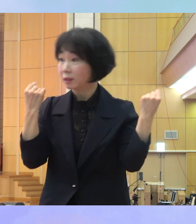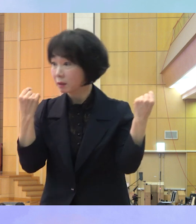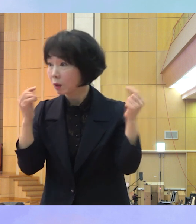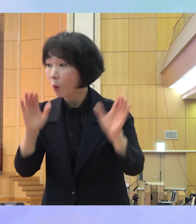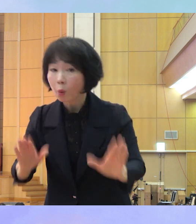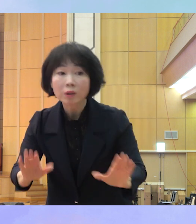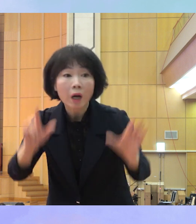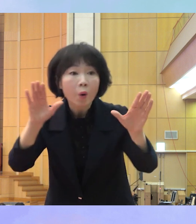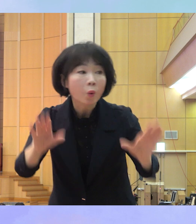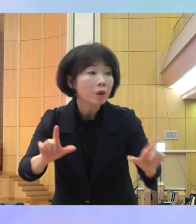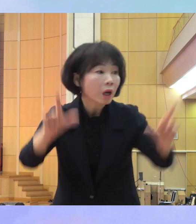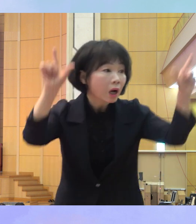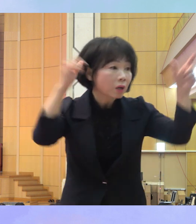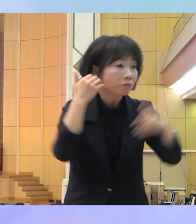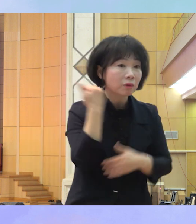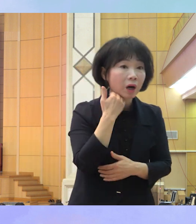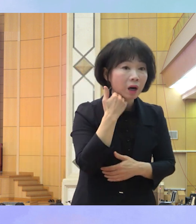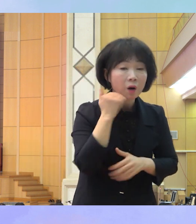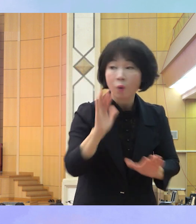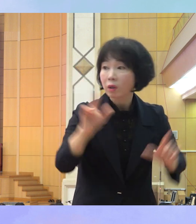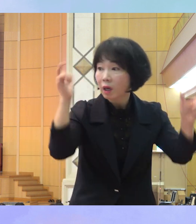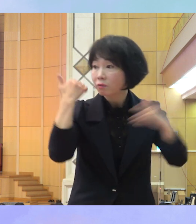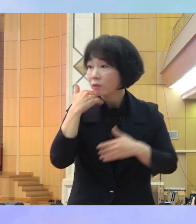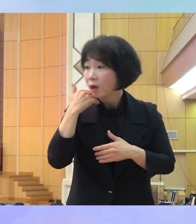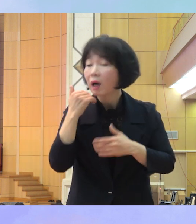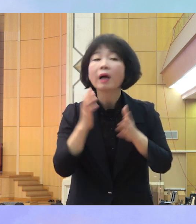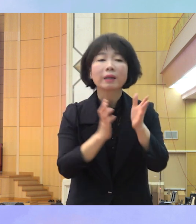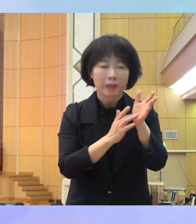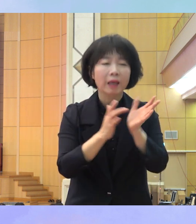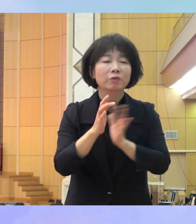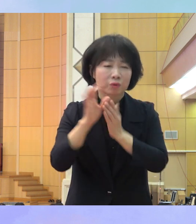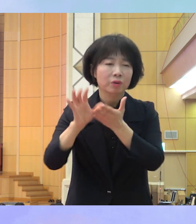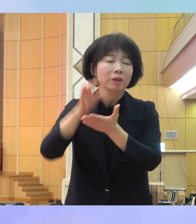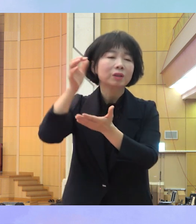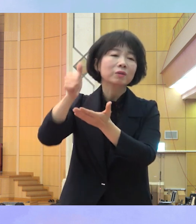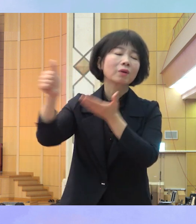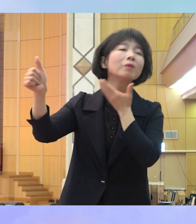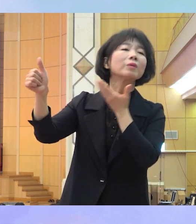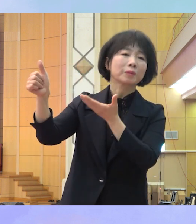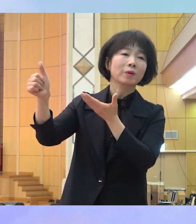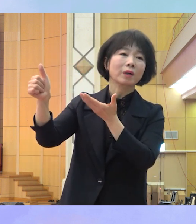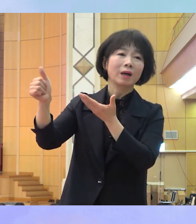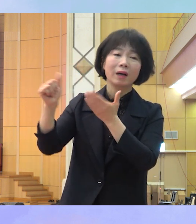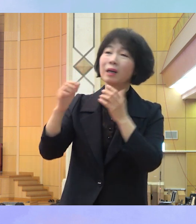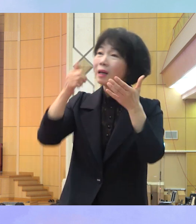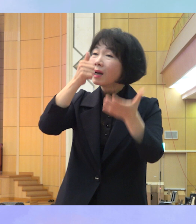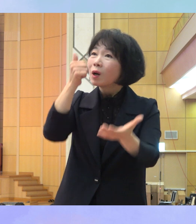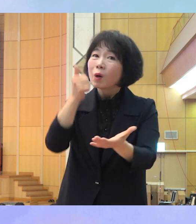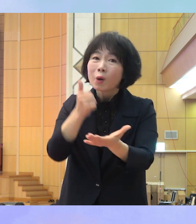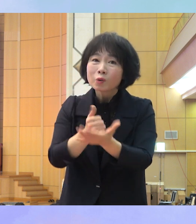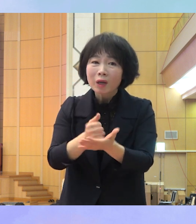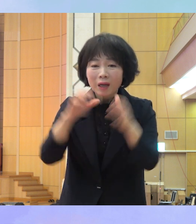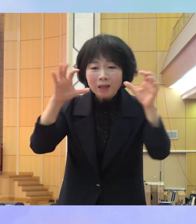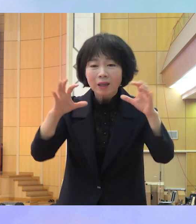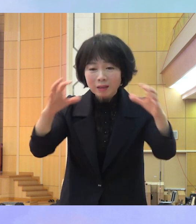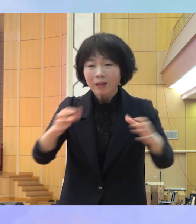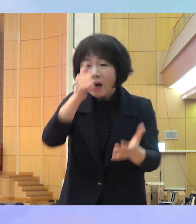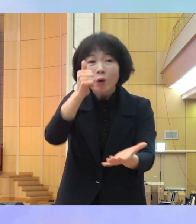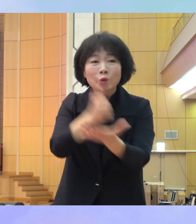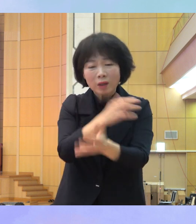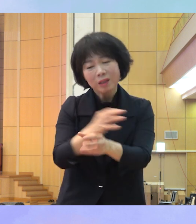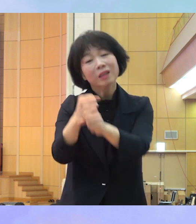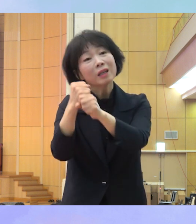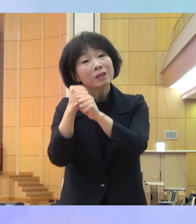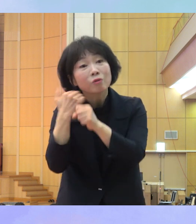오늘날에는 이분이, 이 어린 양이라는 것이 세상 죄를 지고 온 어린 양이로다. 예수